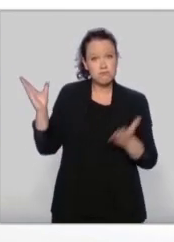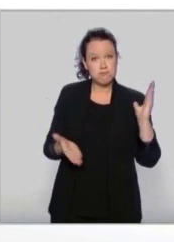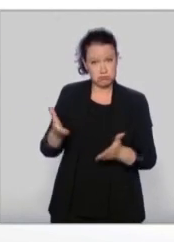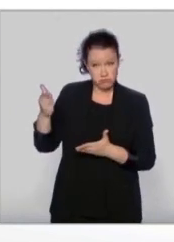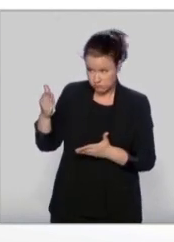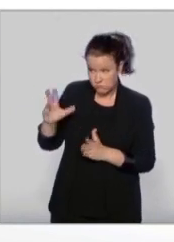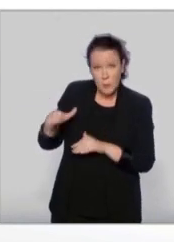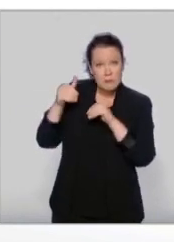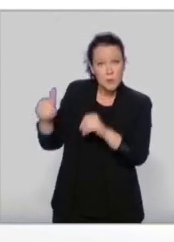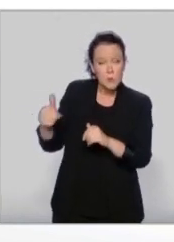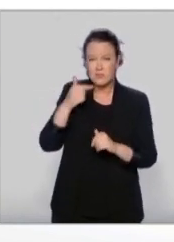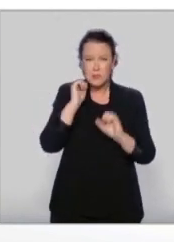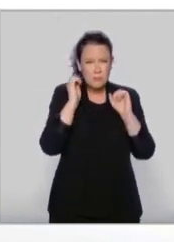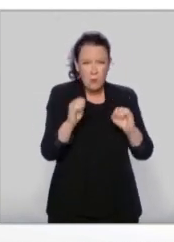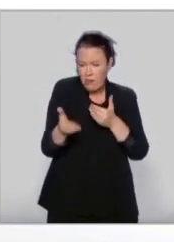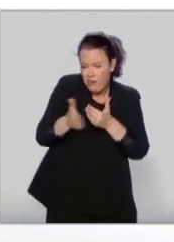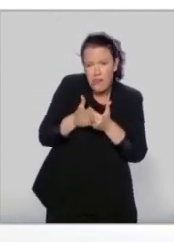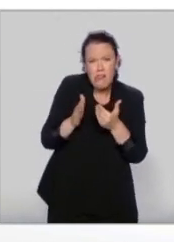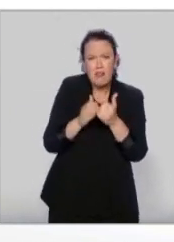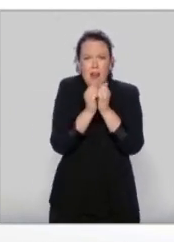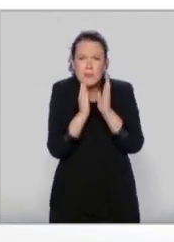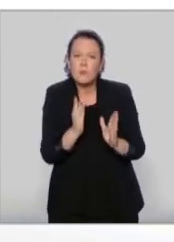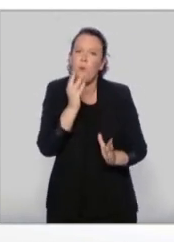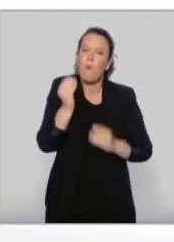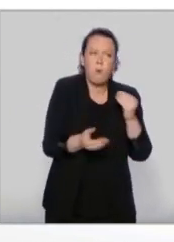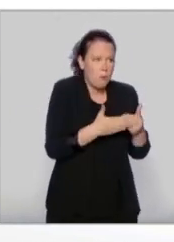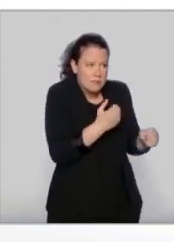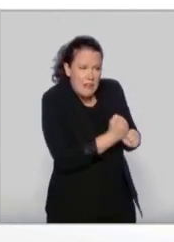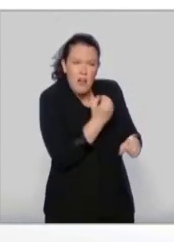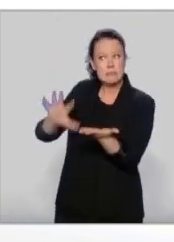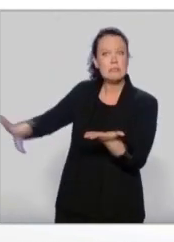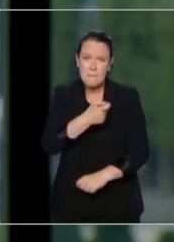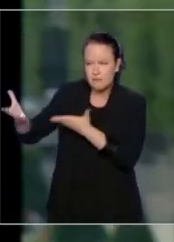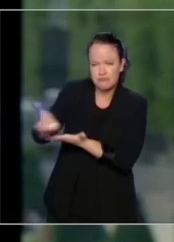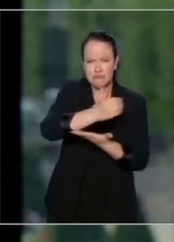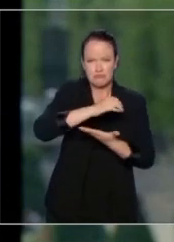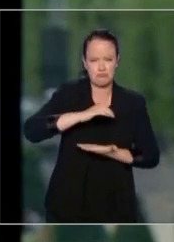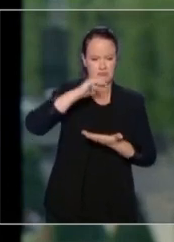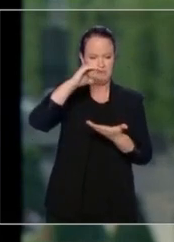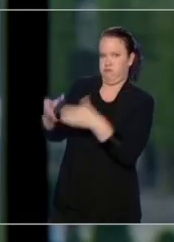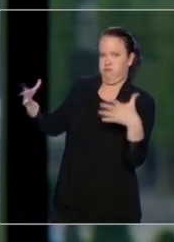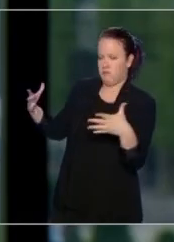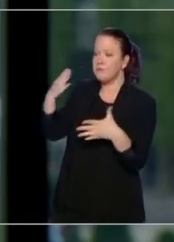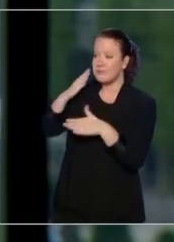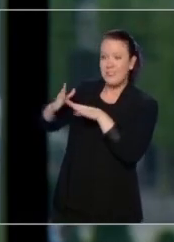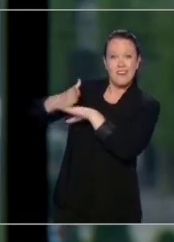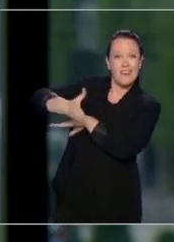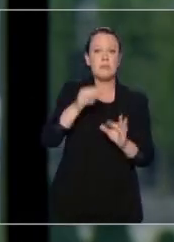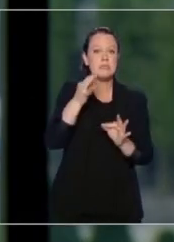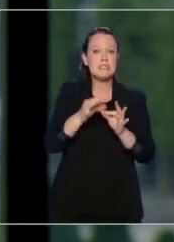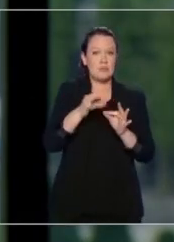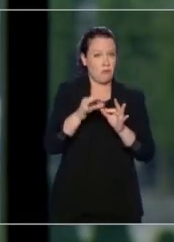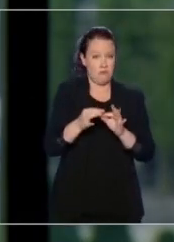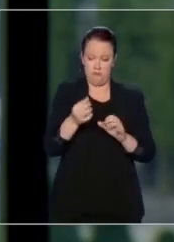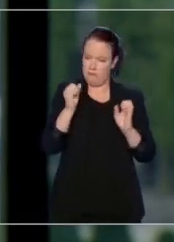donc près de chez vous, sur votre lieu de vacances, avec ou sans rendez-vous, faites-vous niquer pour le culte chez nous. Dès le